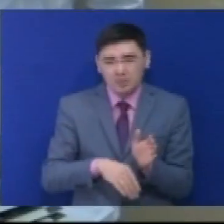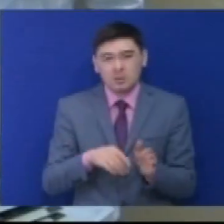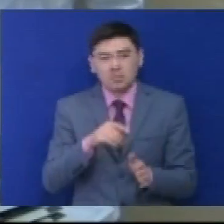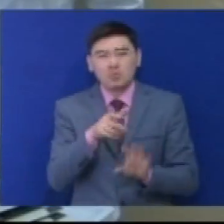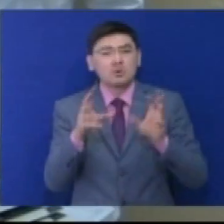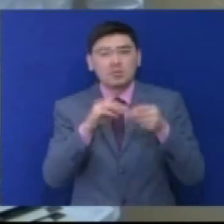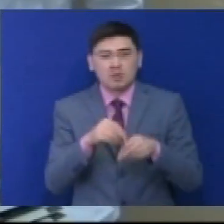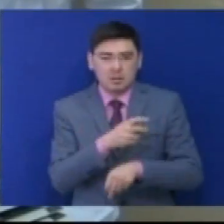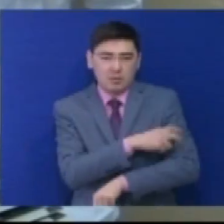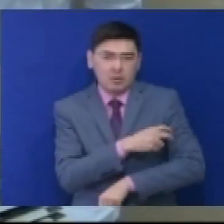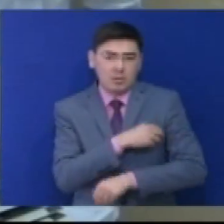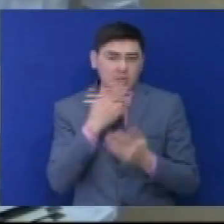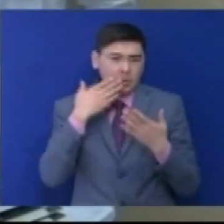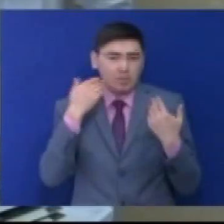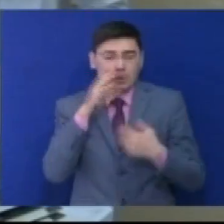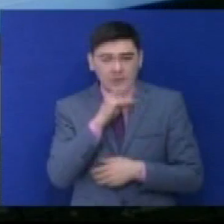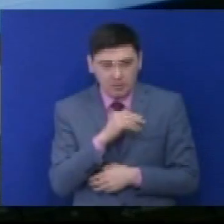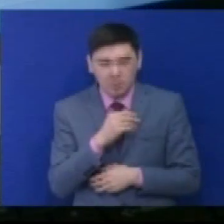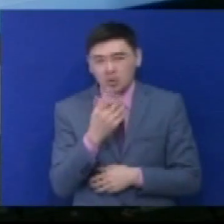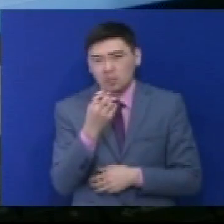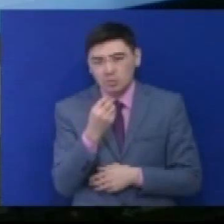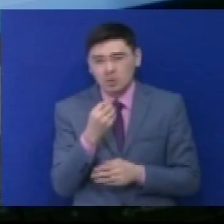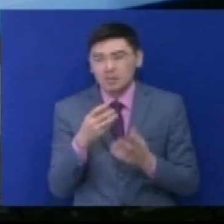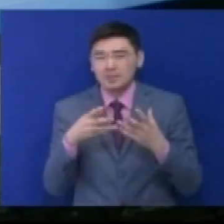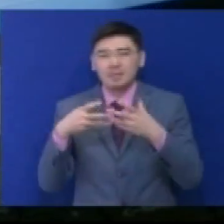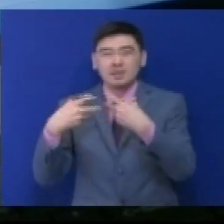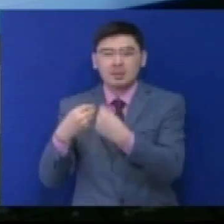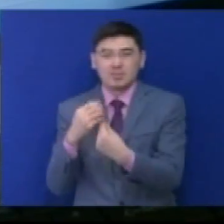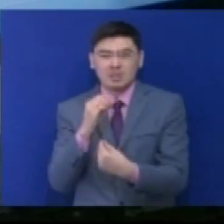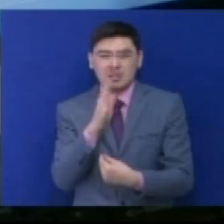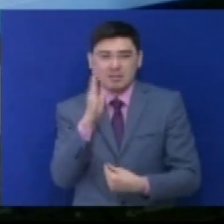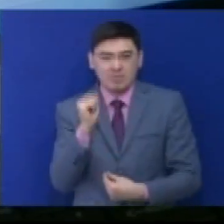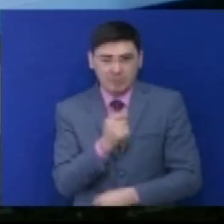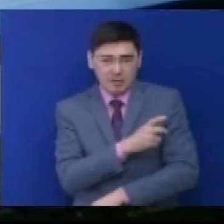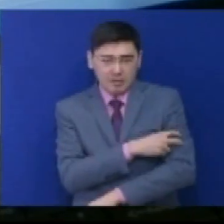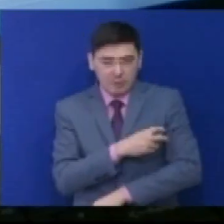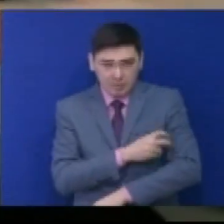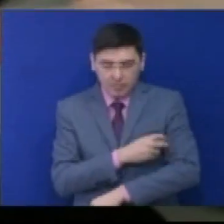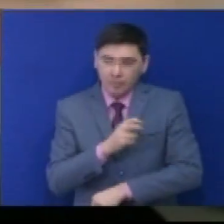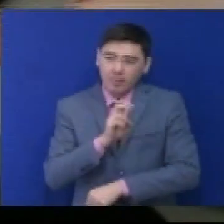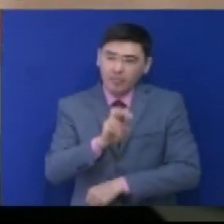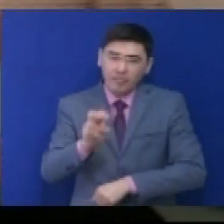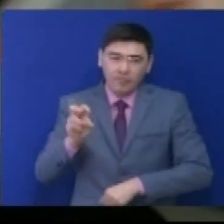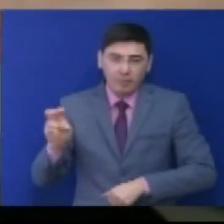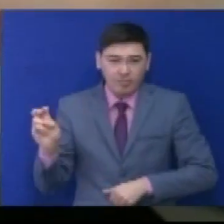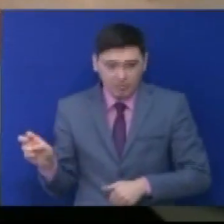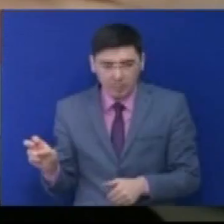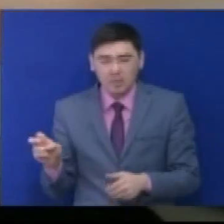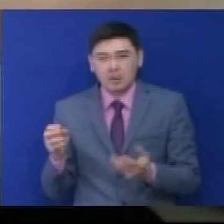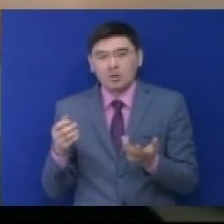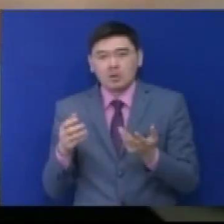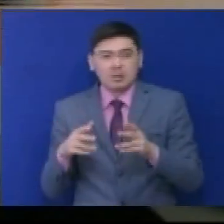жүктемесін азайтады. Сондай-ақ отбасылық дәрігерлердің жұмысын жеңілдету мақсатында аумақтық учаскелерді ірілендіру жұмыстары